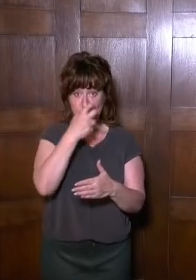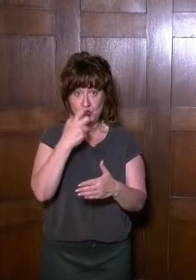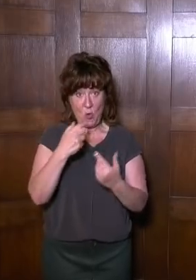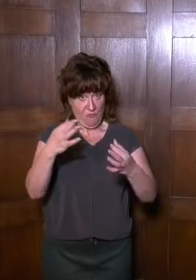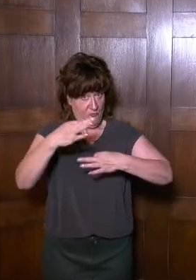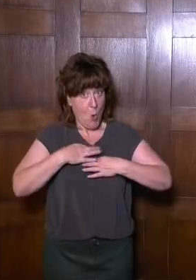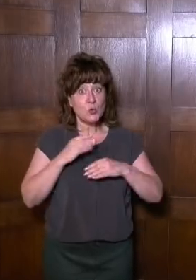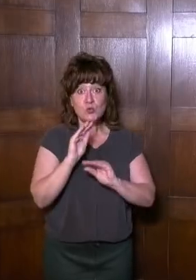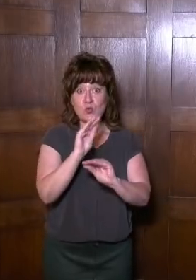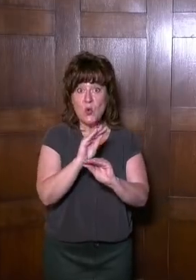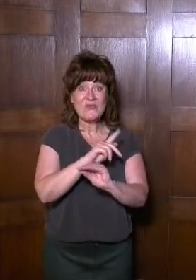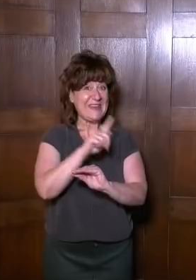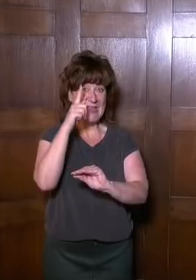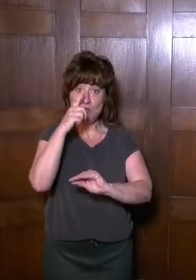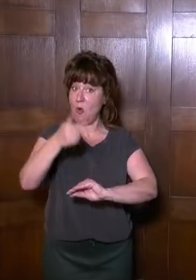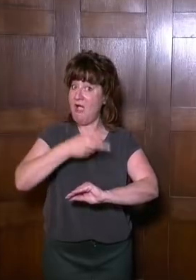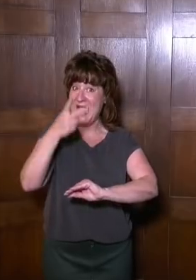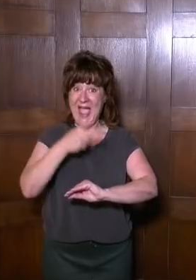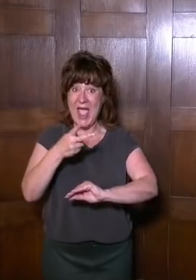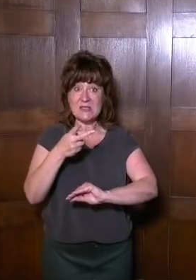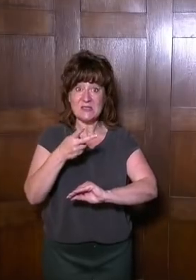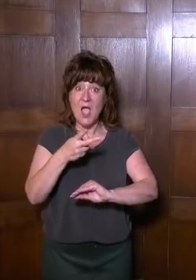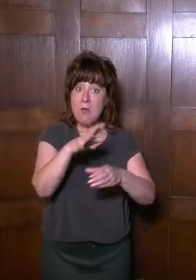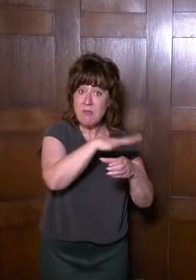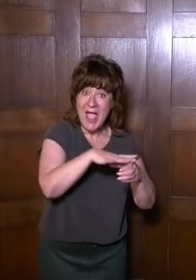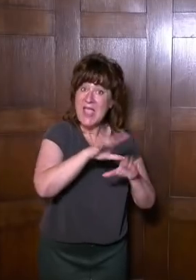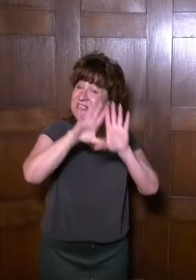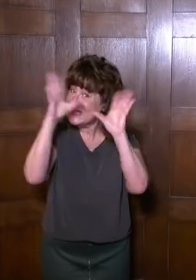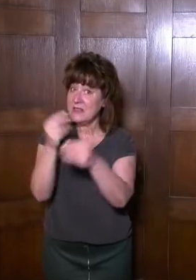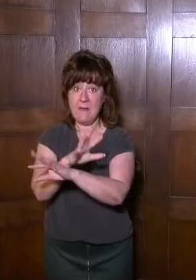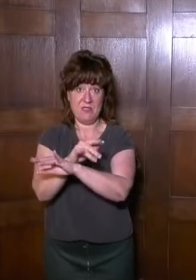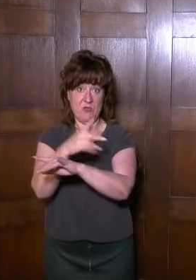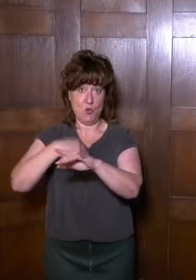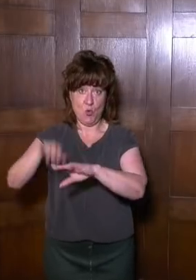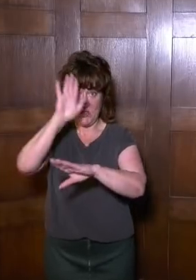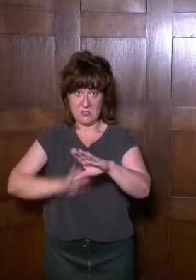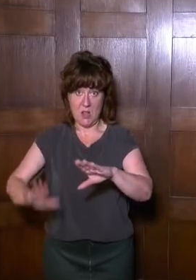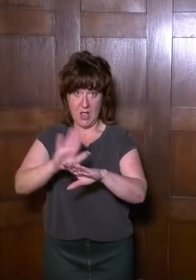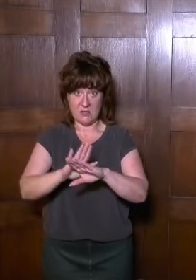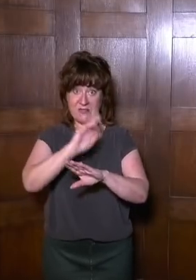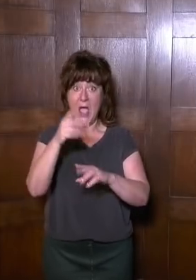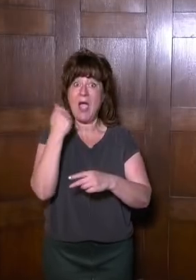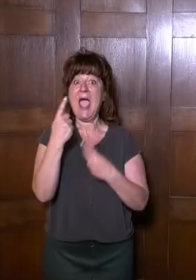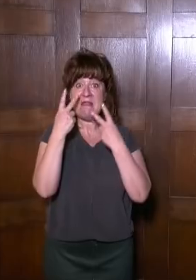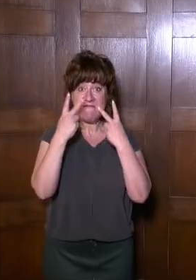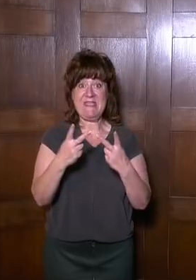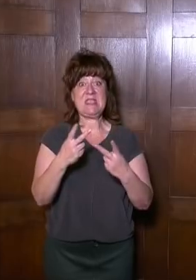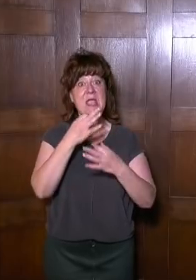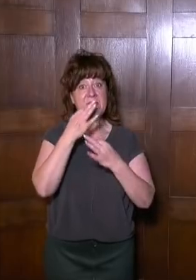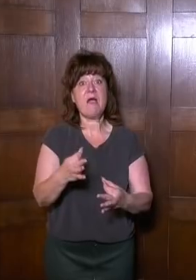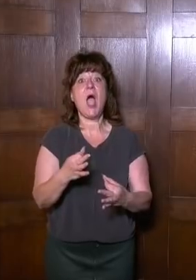Zukunft, nicht nur für die Reisebranche, sondern für die gesamte Branche, für die gesamte Wirtschaft unseres Landes. Und eine ganz wichtige Frage im Auftrag von vielen,